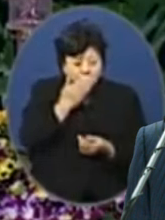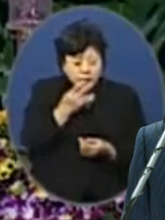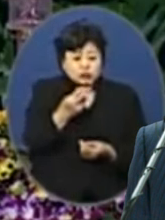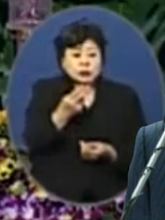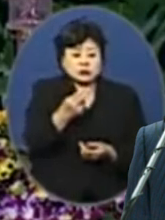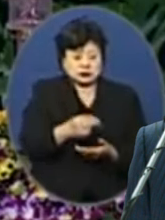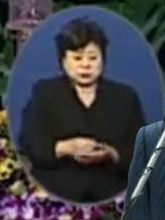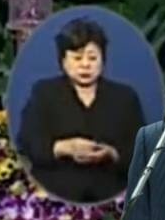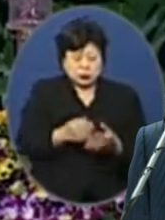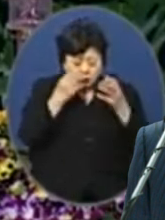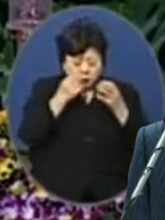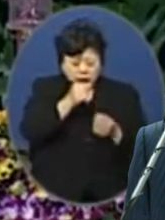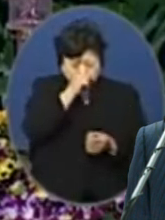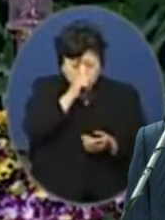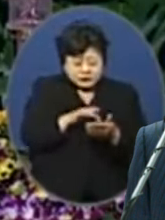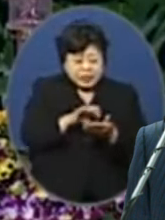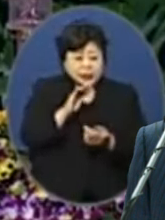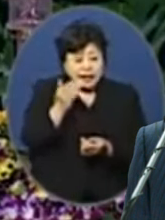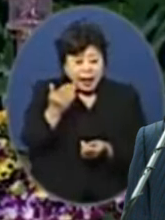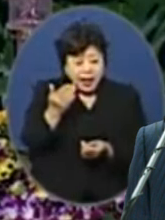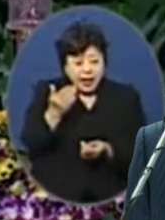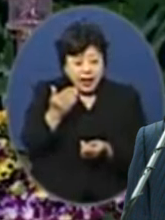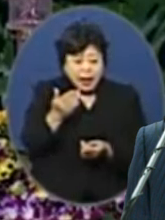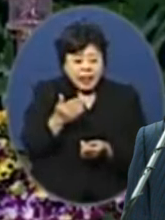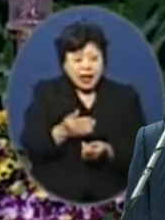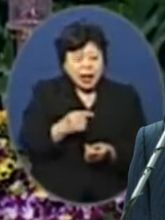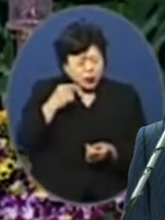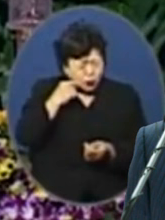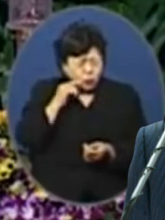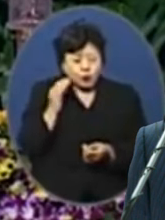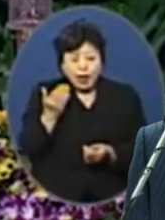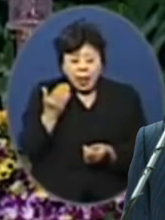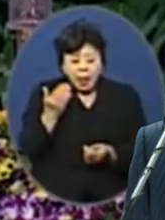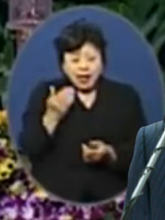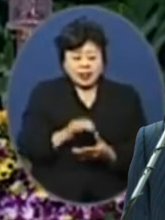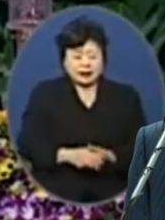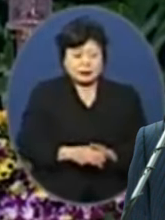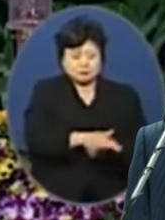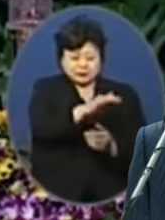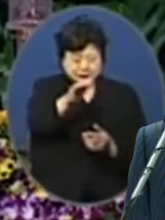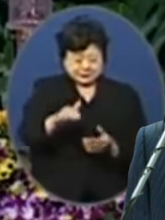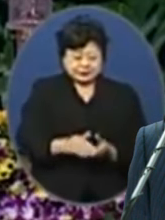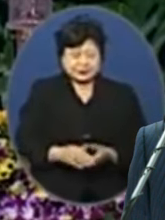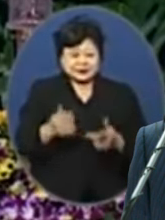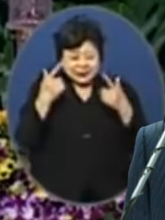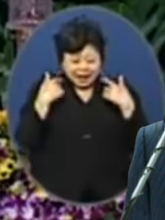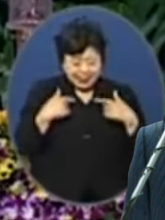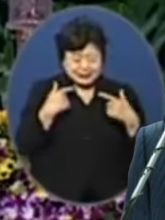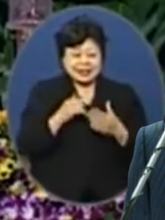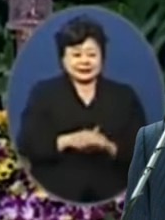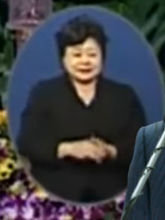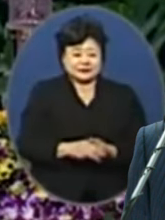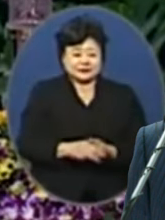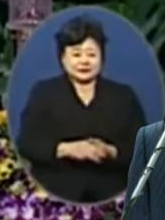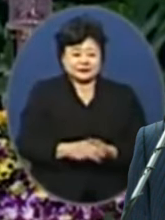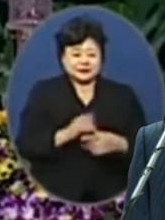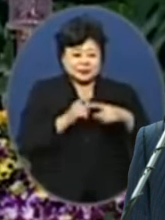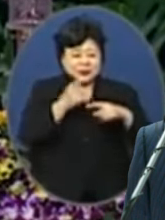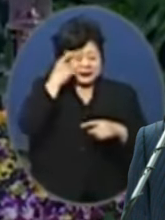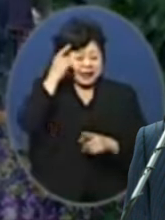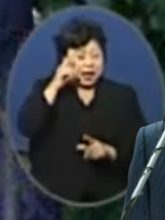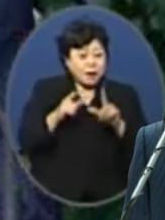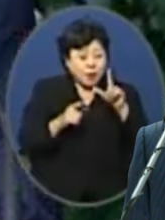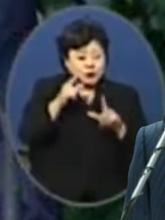것입니다 고난이 좋은 약이 될 수도 있고 독이 될 수도 있는 것입니다 우리는 항상 긍정인